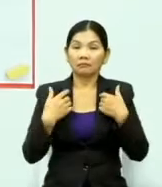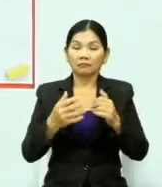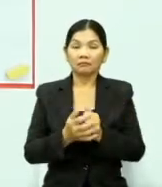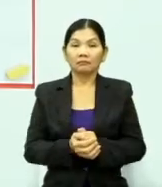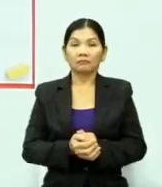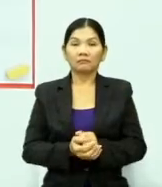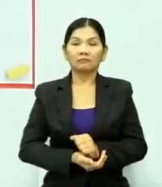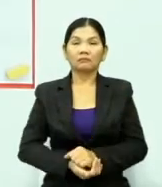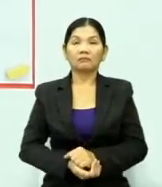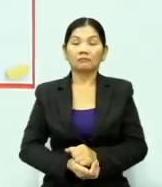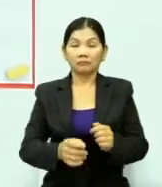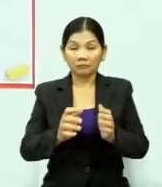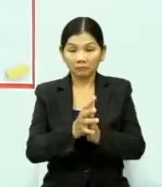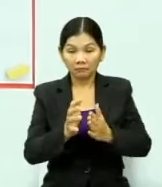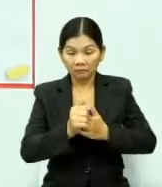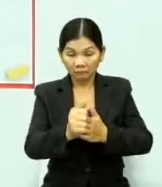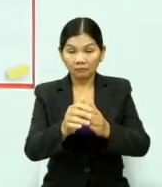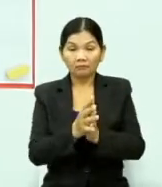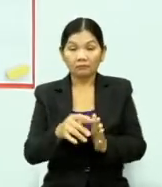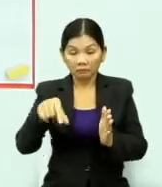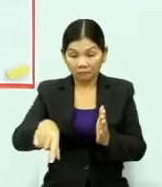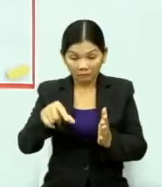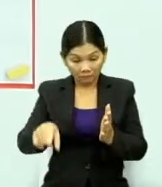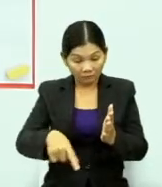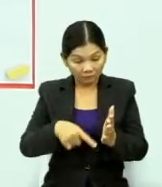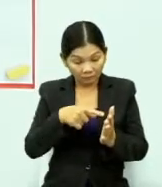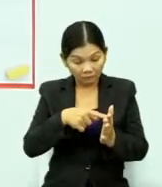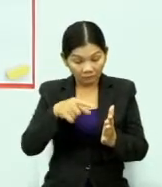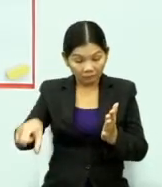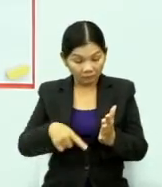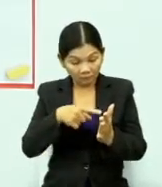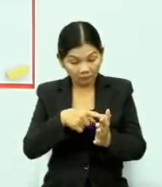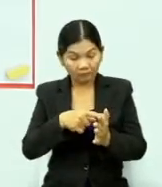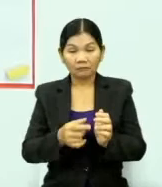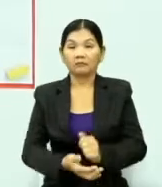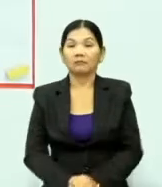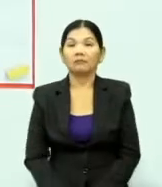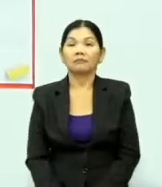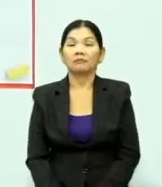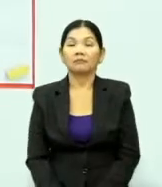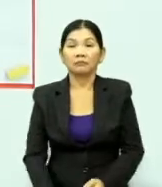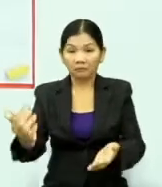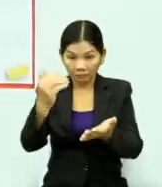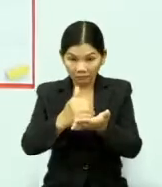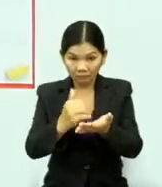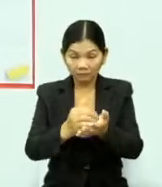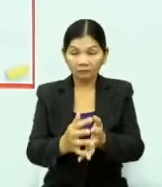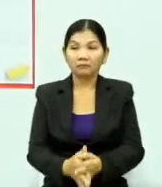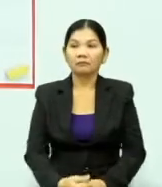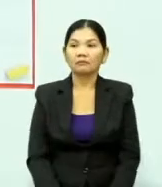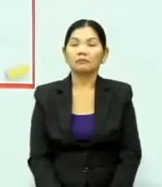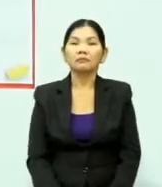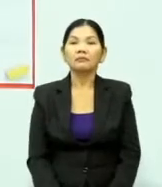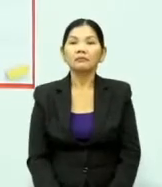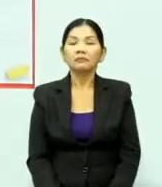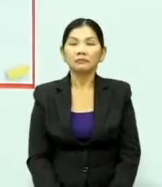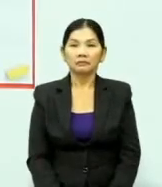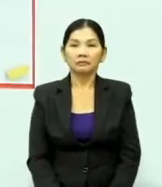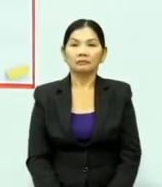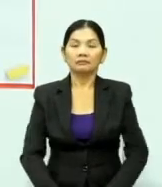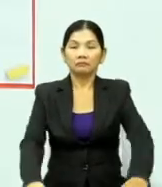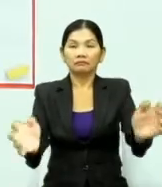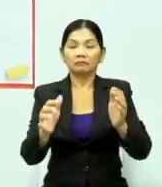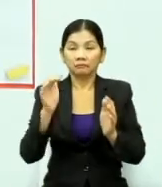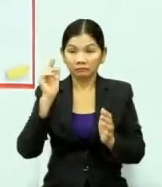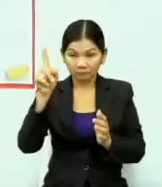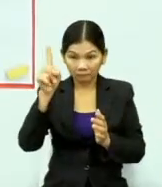nè cừu ơ tê rút kế. Kế kế. Còn một đoàn tiệt ná. Nè cừu dơ chẳng ơ đại sĩ đâm rộng bằng